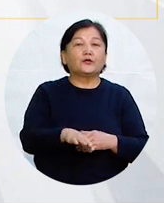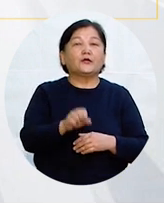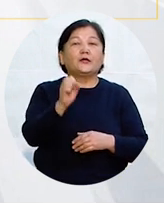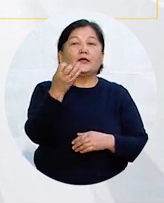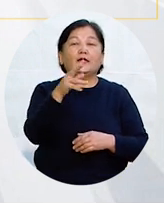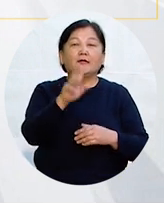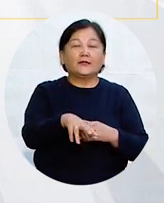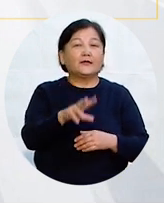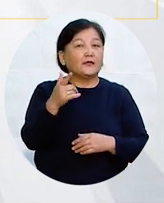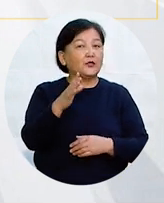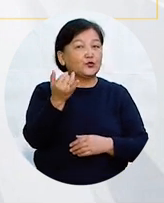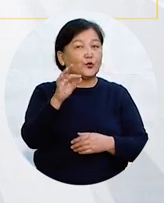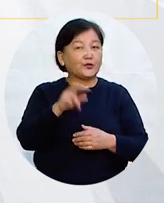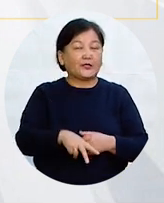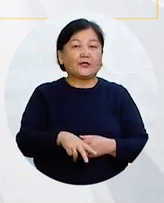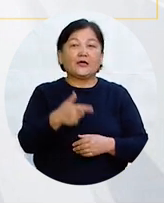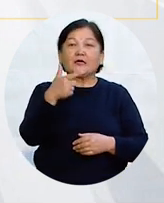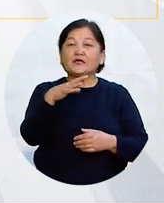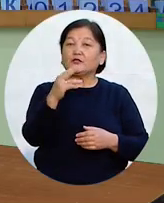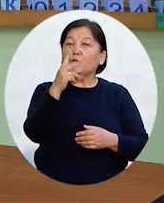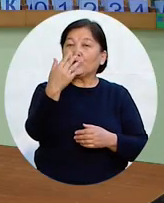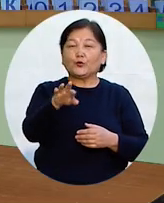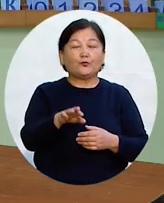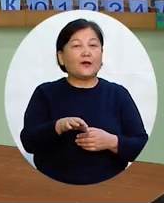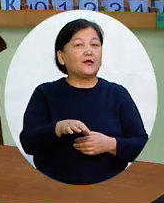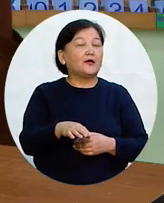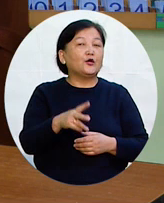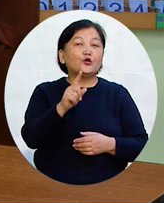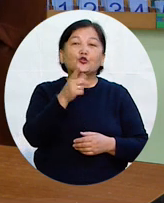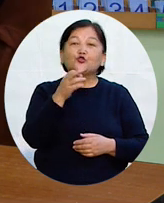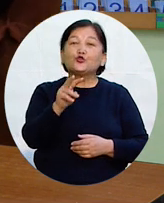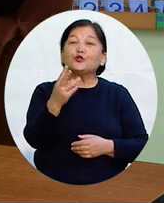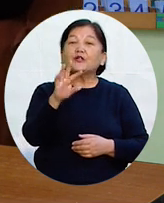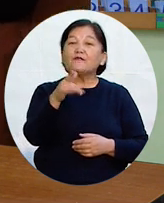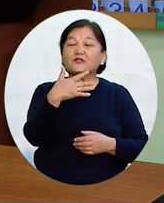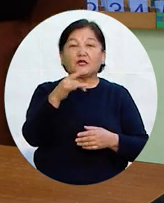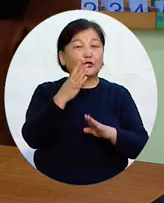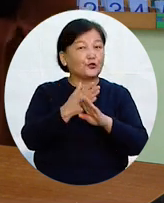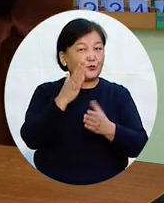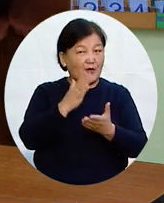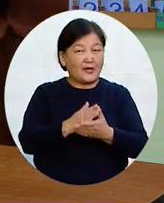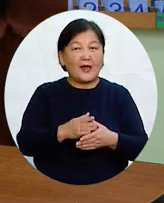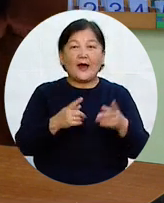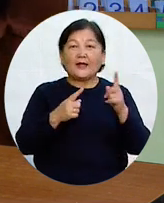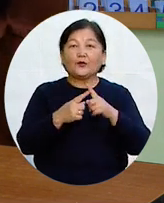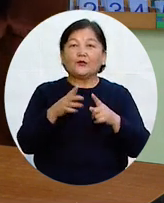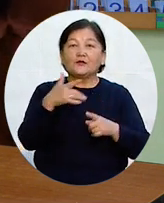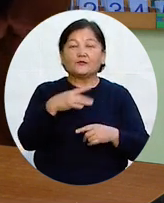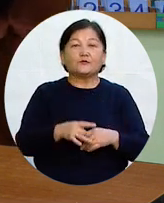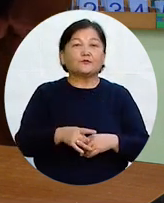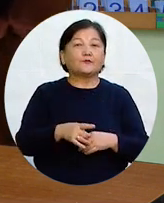арил, судал, тул гэсэн үгс зөөлөн дэвсгэрээр төгссөн байна. За хатуу дэвсгэрээр төгссөн үг нь